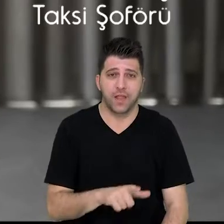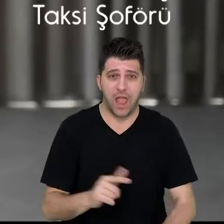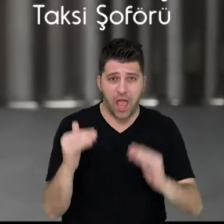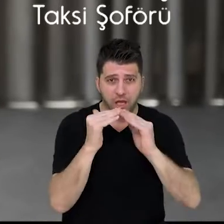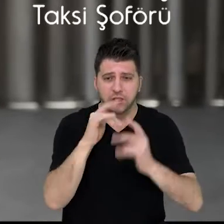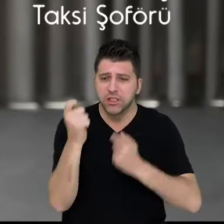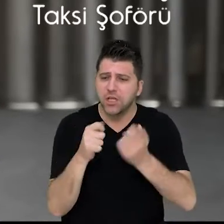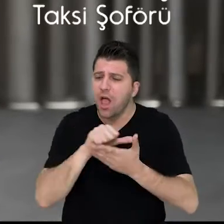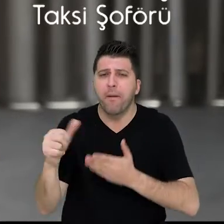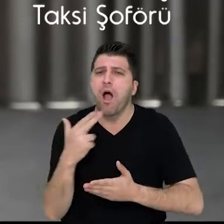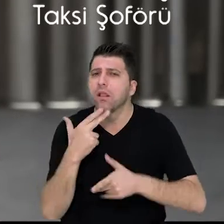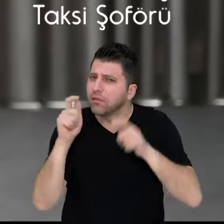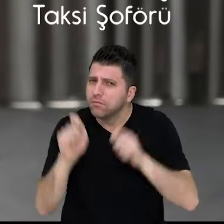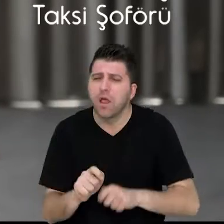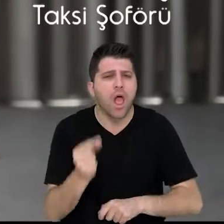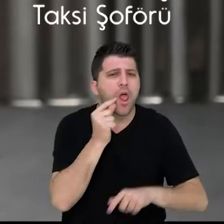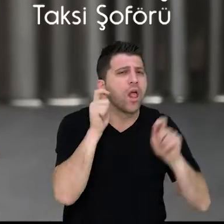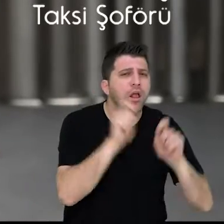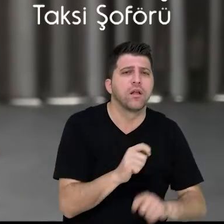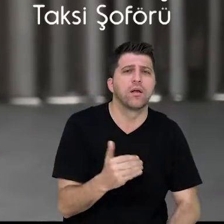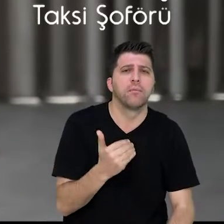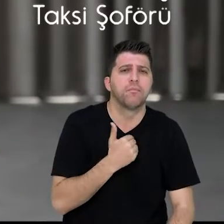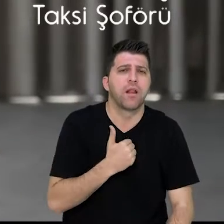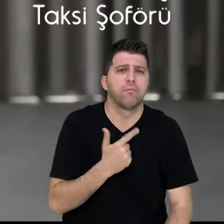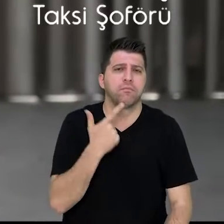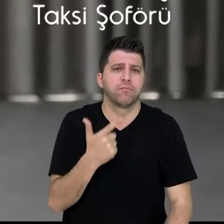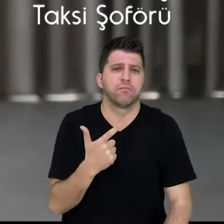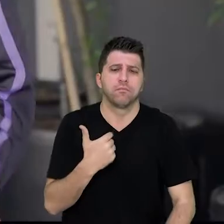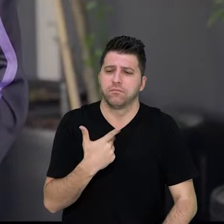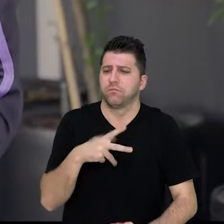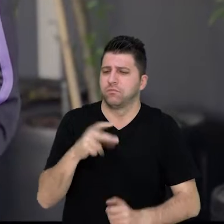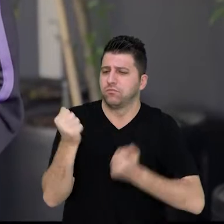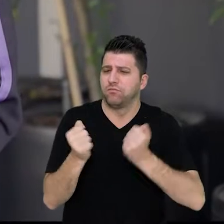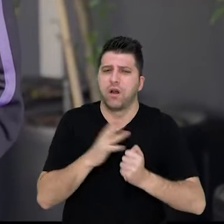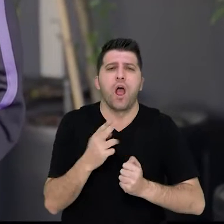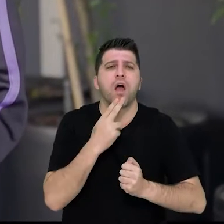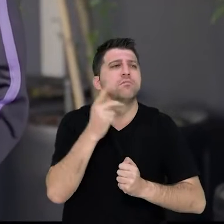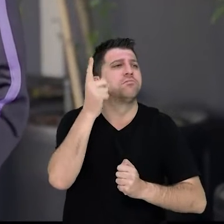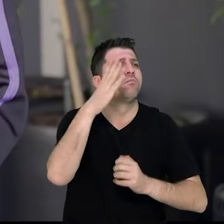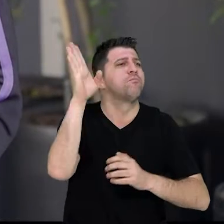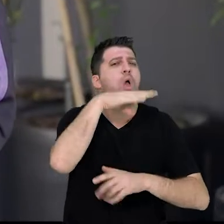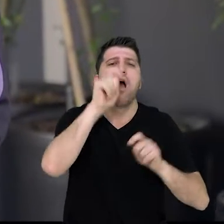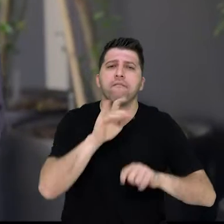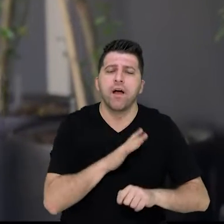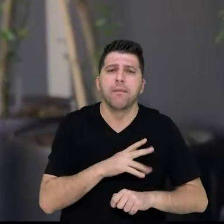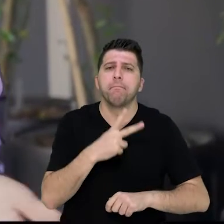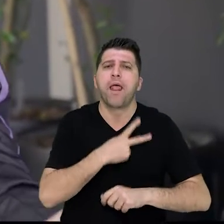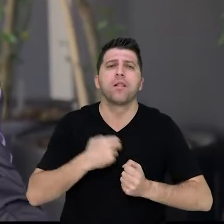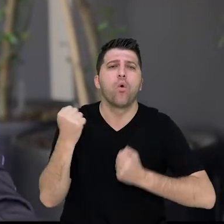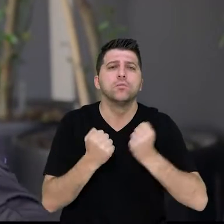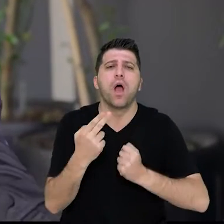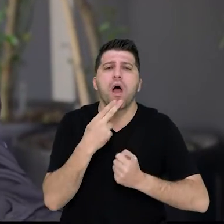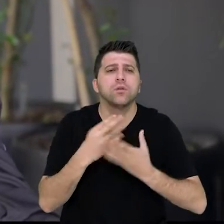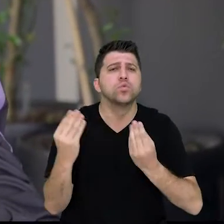kadın da yapabilir erkek de yapabilir benim yolcum var kadın dış cephe sıvası yapıyor belediye otobüsleri ne kadınlar sürüyor tırda kadınlar